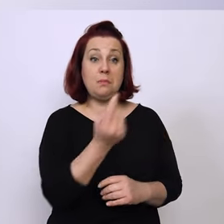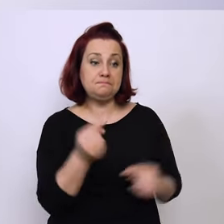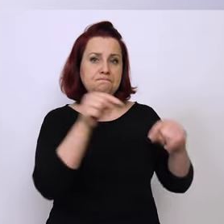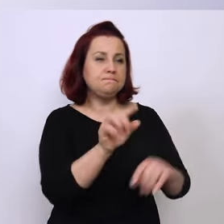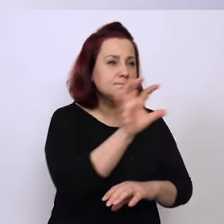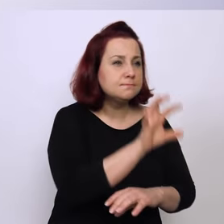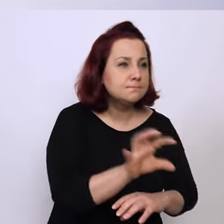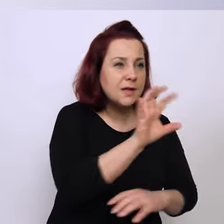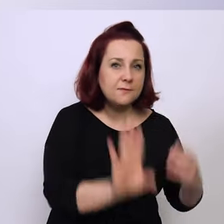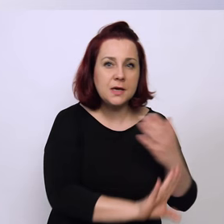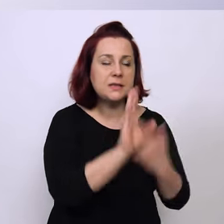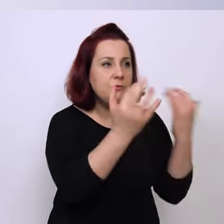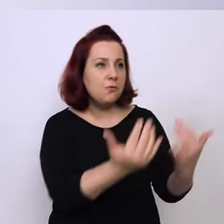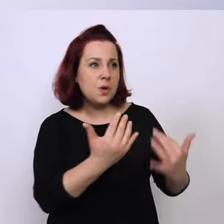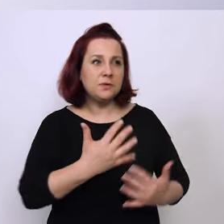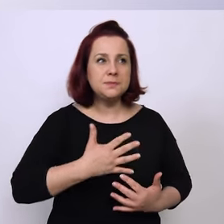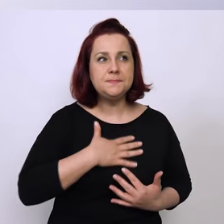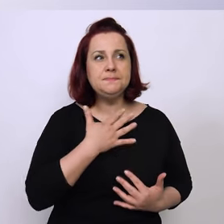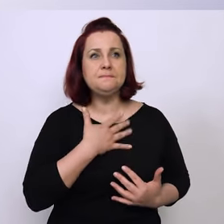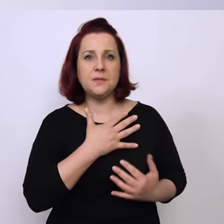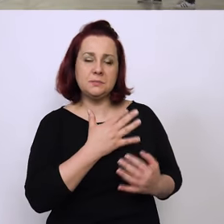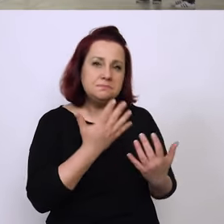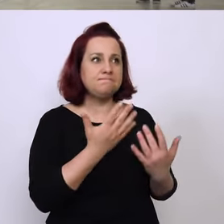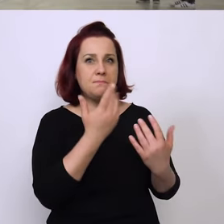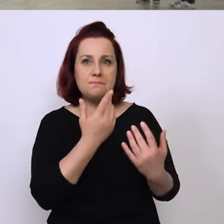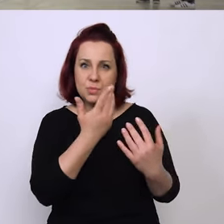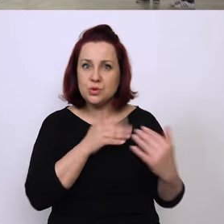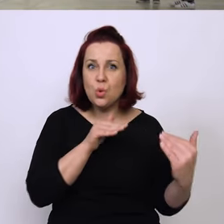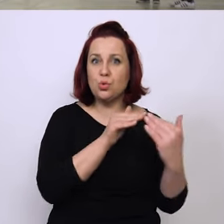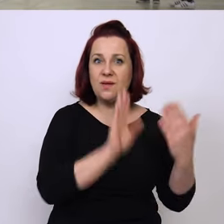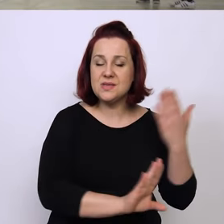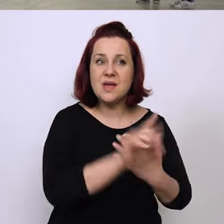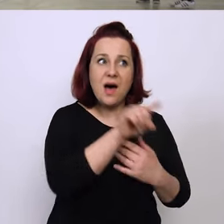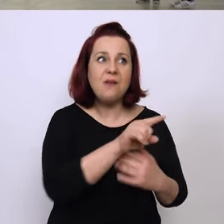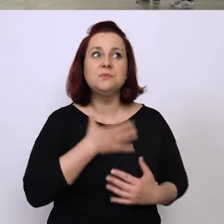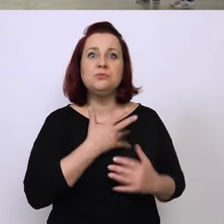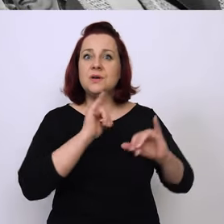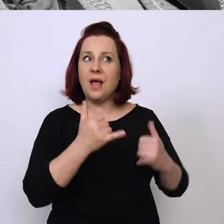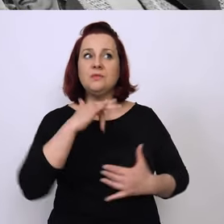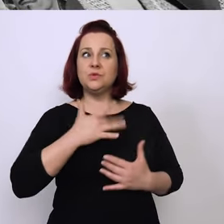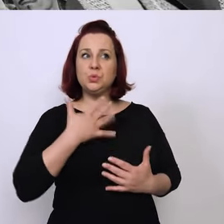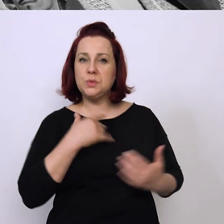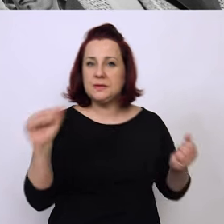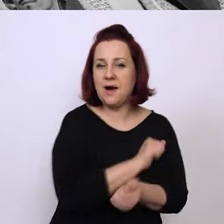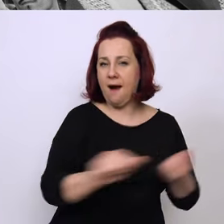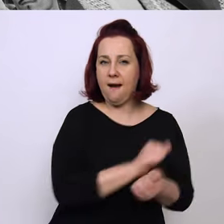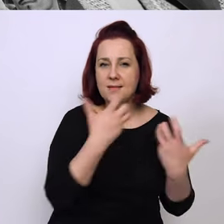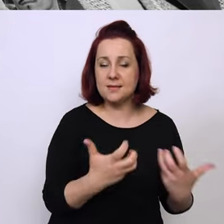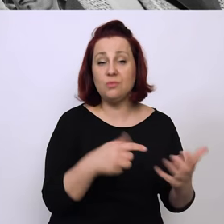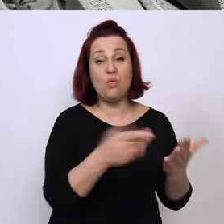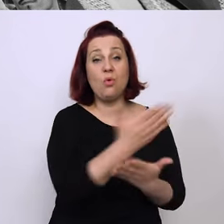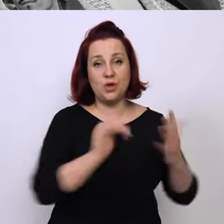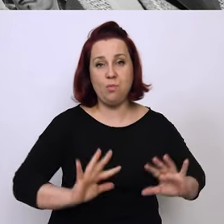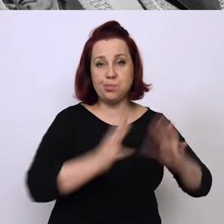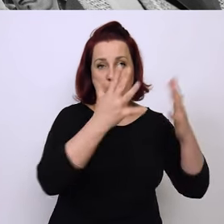która nastraja odbiorcę takim właściwym stosunkiem do wystawy nastraja nastrajają bojowo to